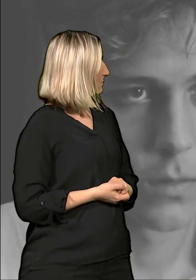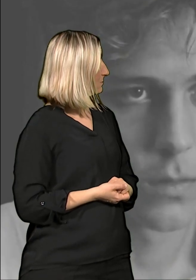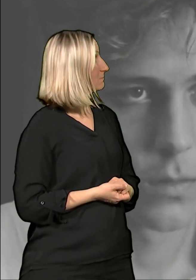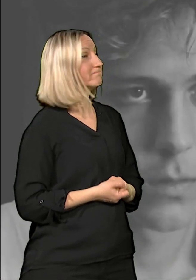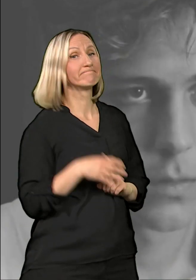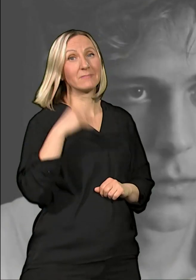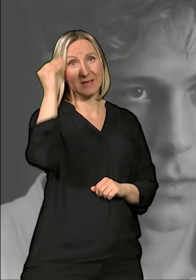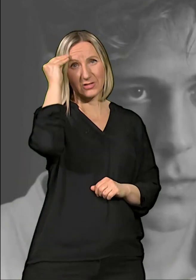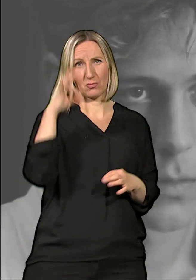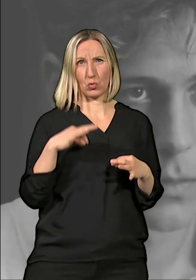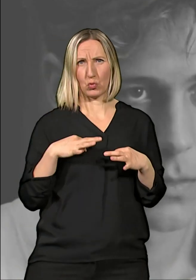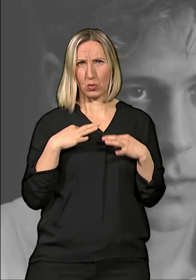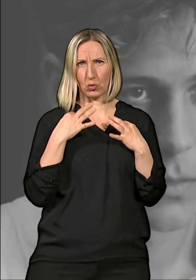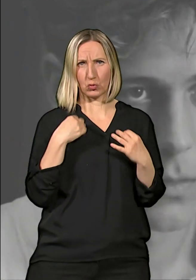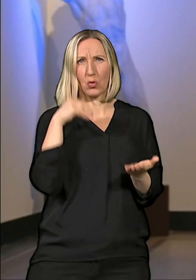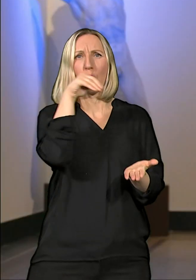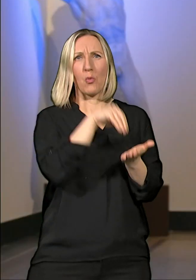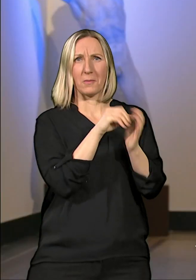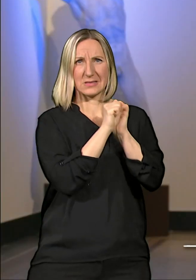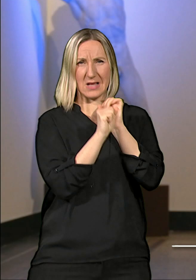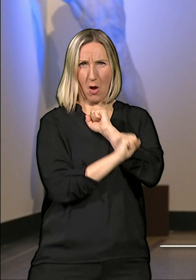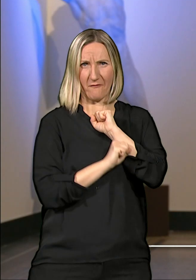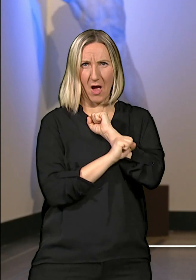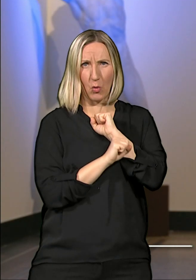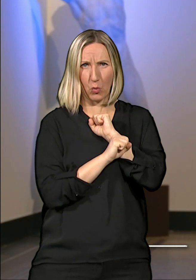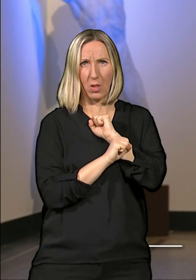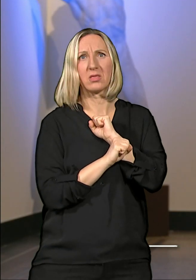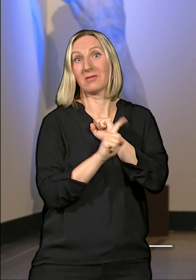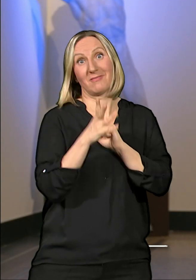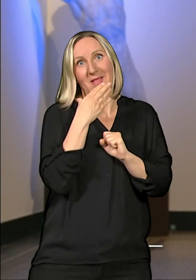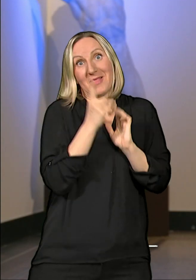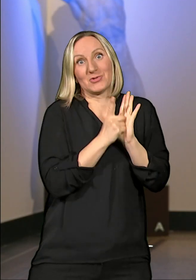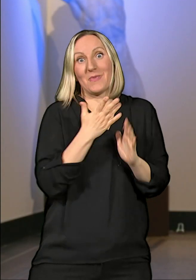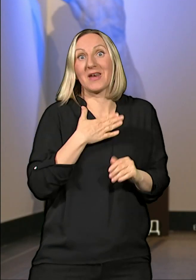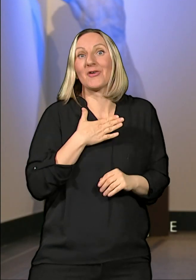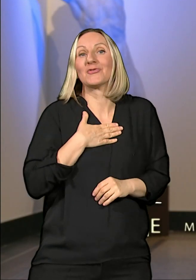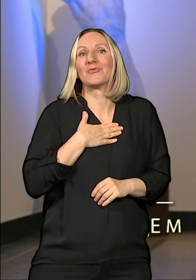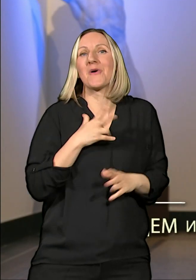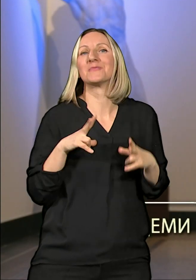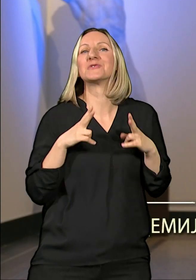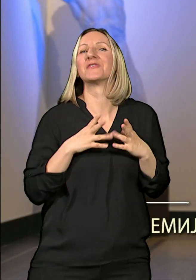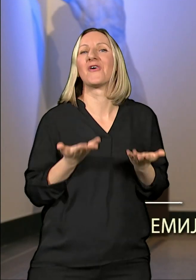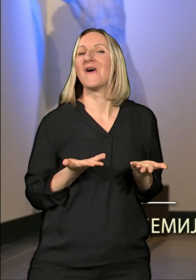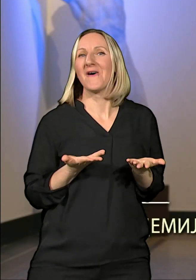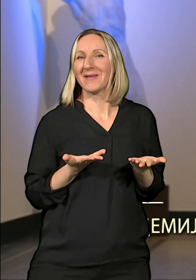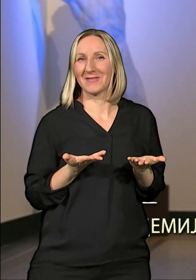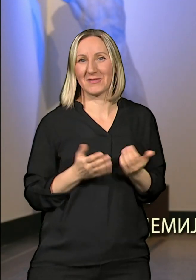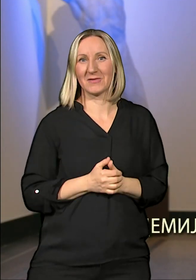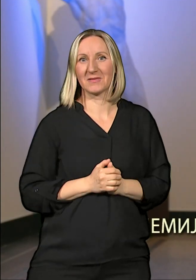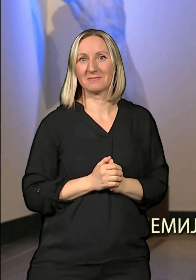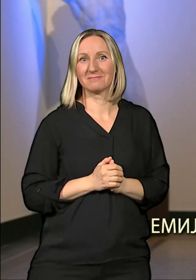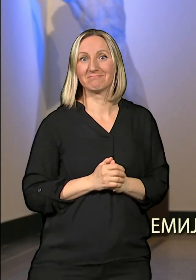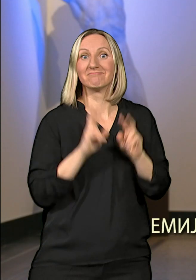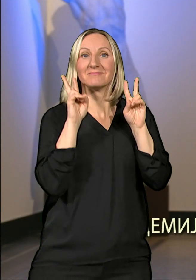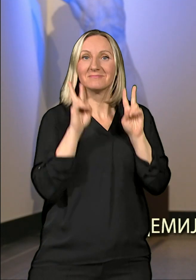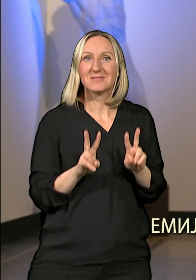Sjećam se tog jutra kada sam upisao fakultet, to je jedan od najlepših perioda u mom životu, jer imali smo i